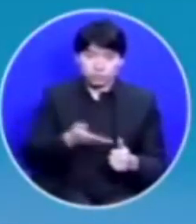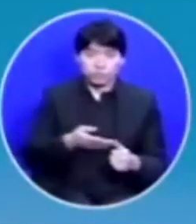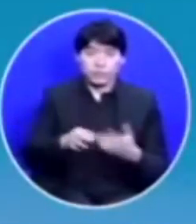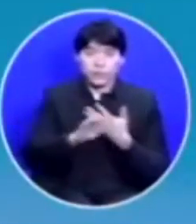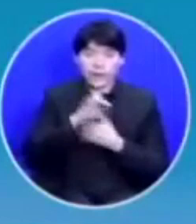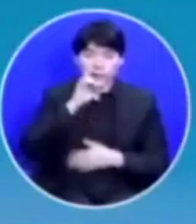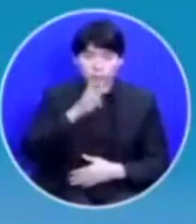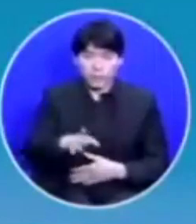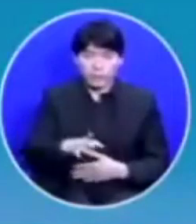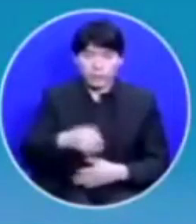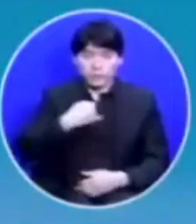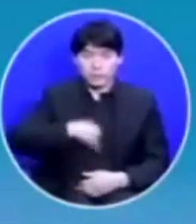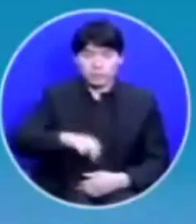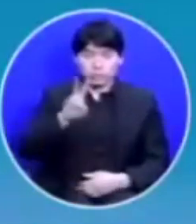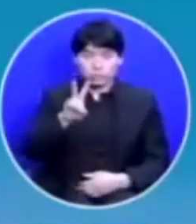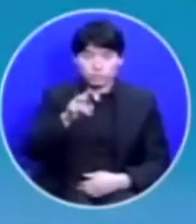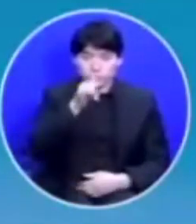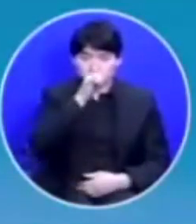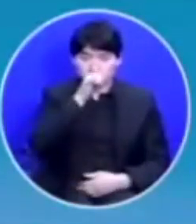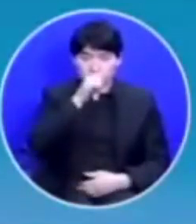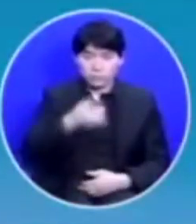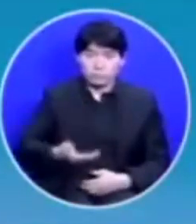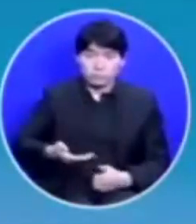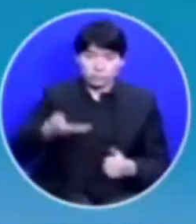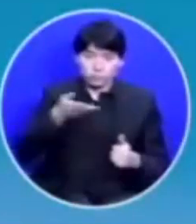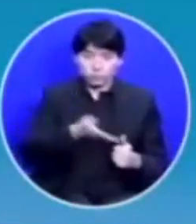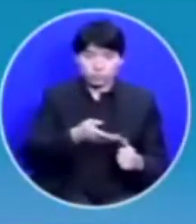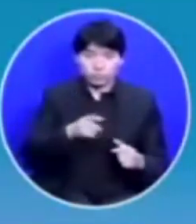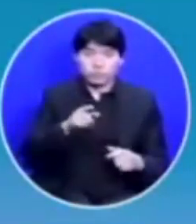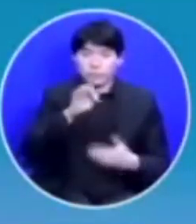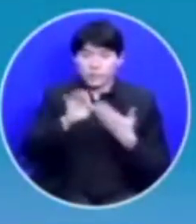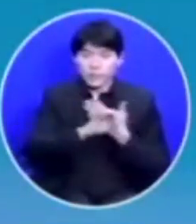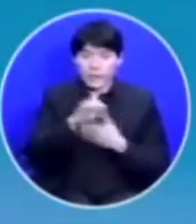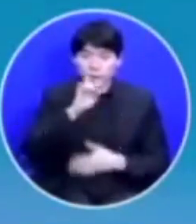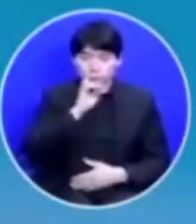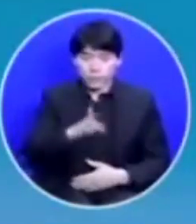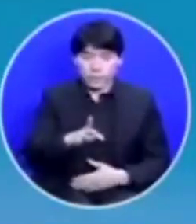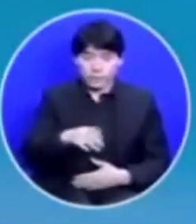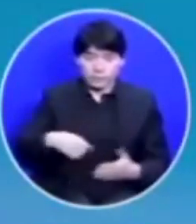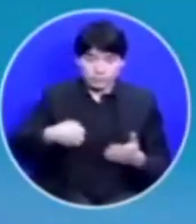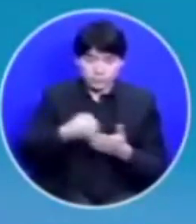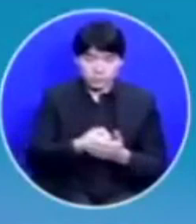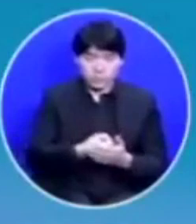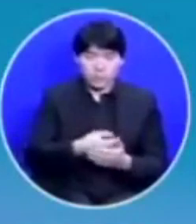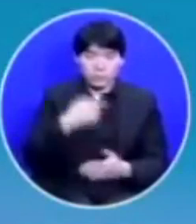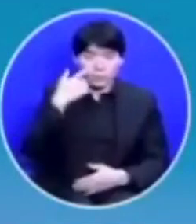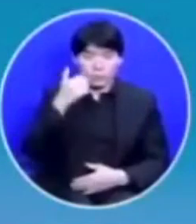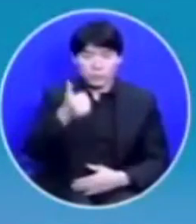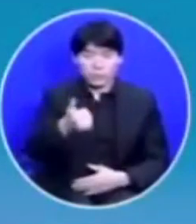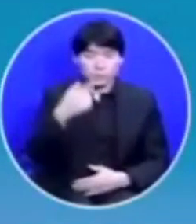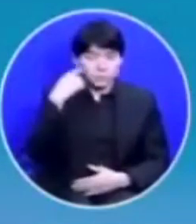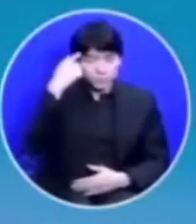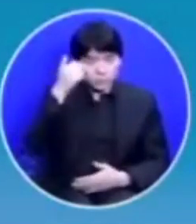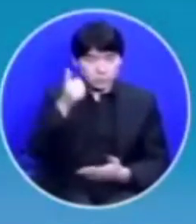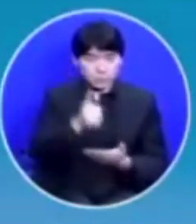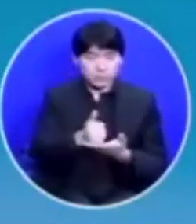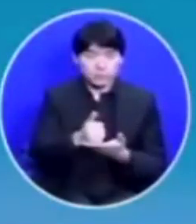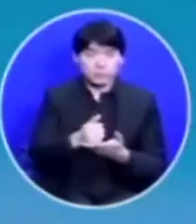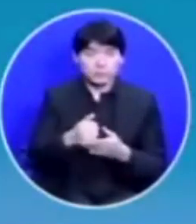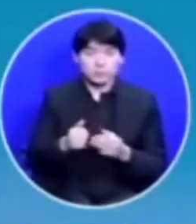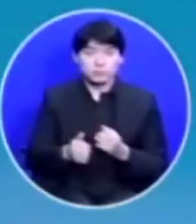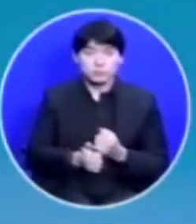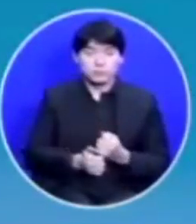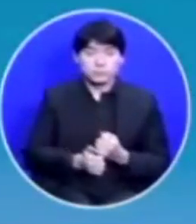딸 둘이 있는데 이 딸들에게 물려줄 수는 없잖아 그래서 목사님 사모님이 정말 각오하고 이를 악물고